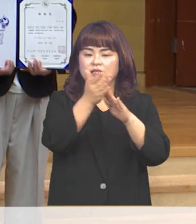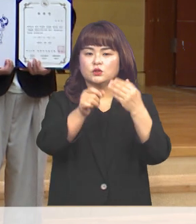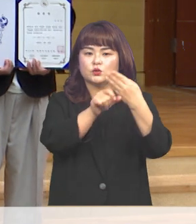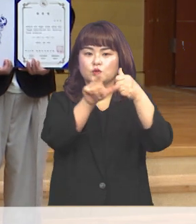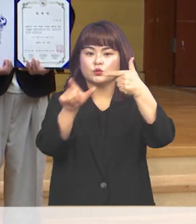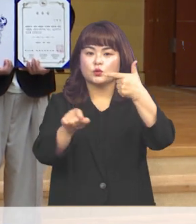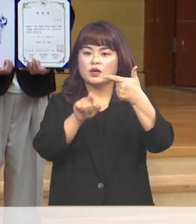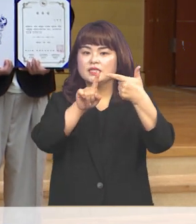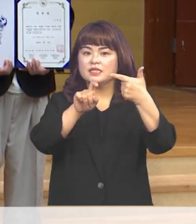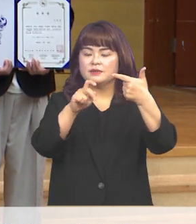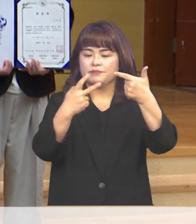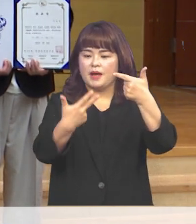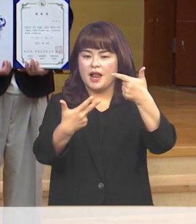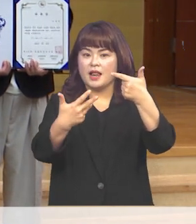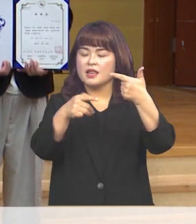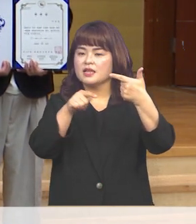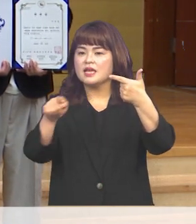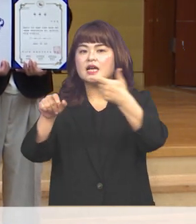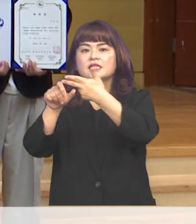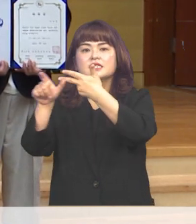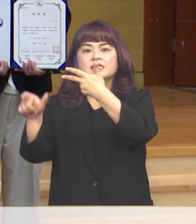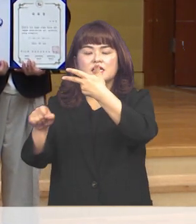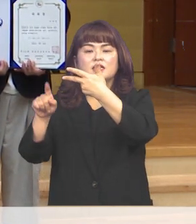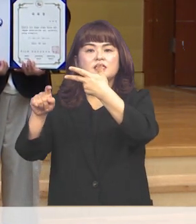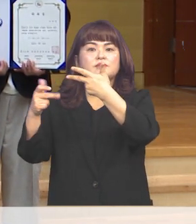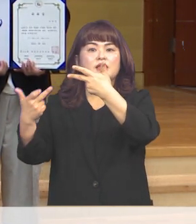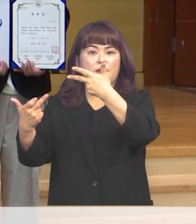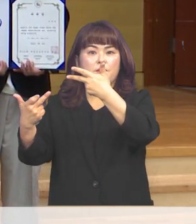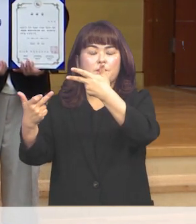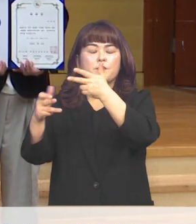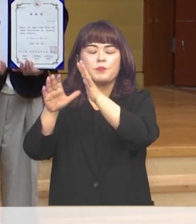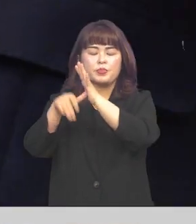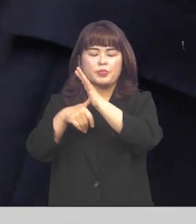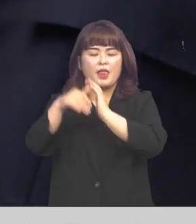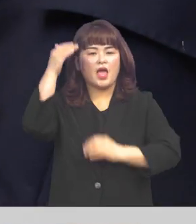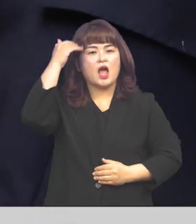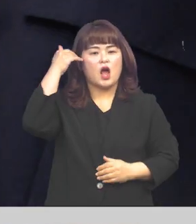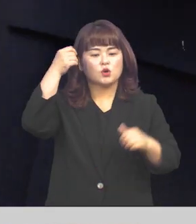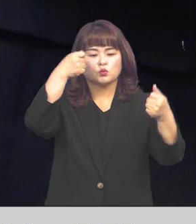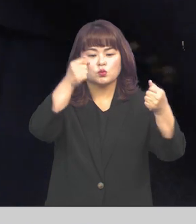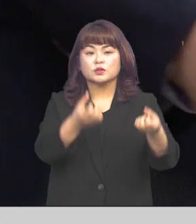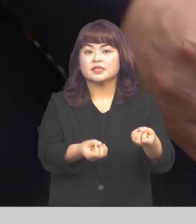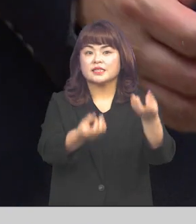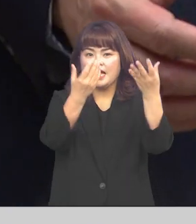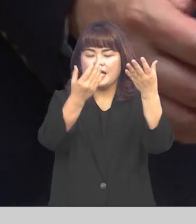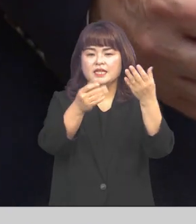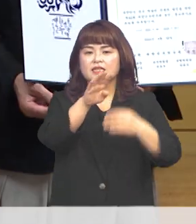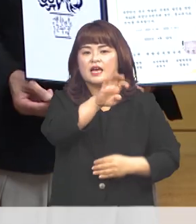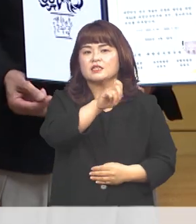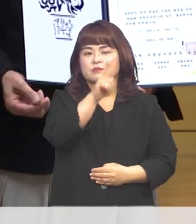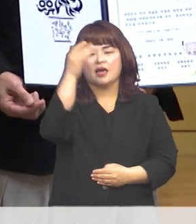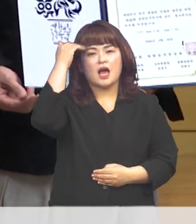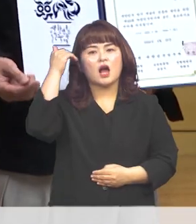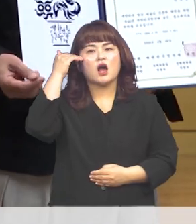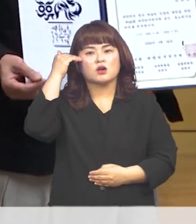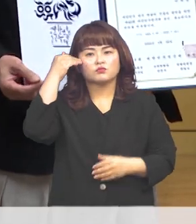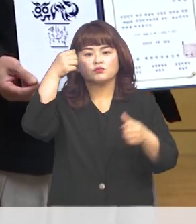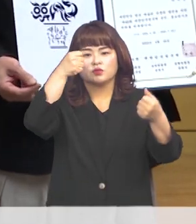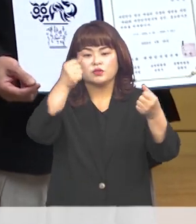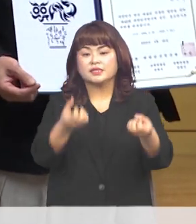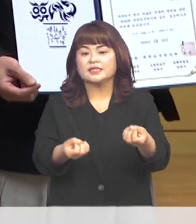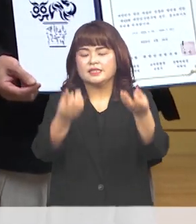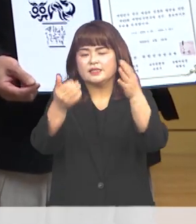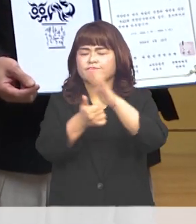용인특례시는 6월 28일부터 7월 23일까지 열리는 대한민국 최고의 연극축제 제42회 대한민국